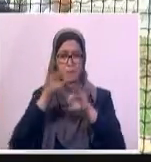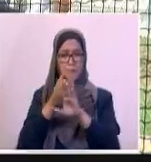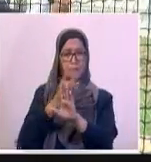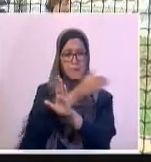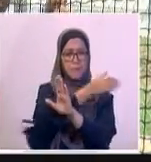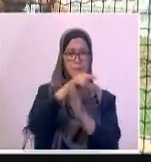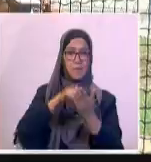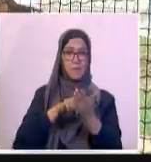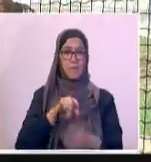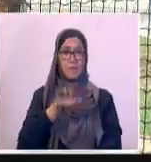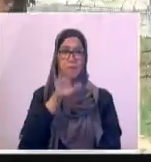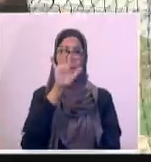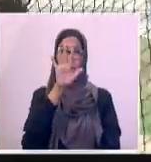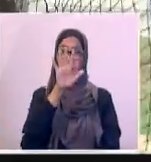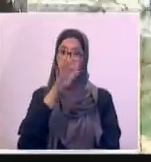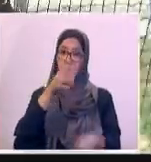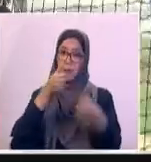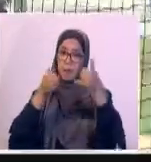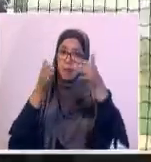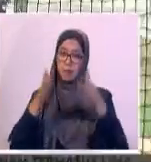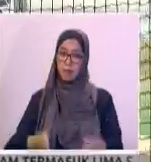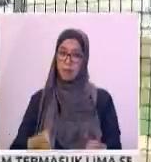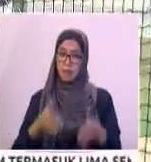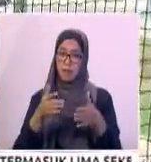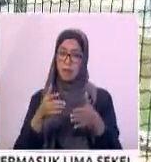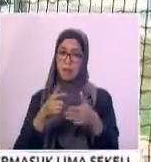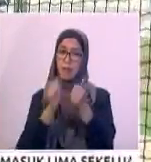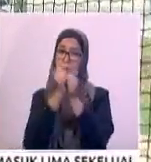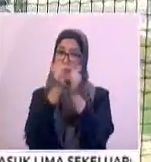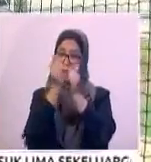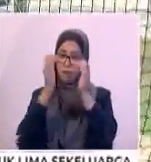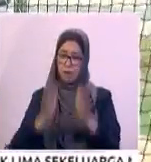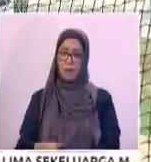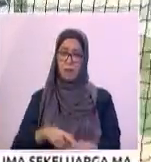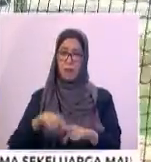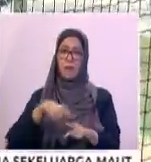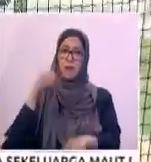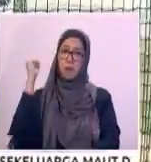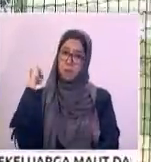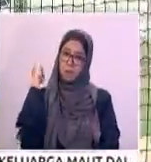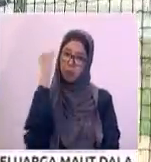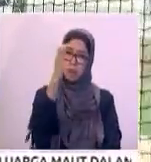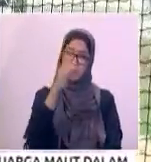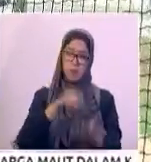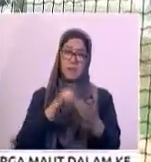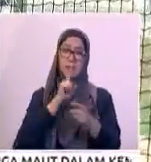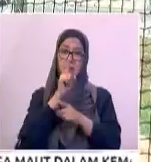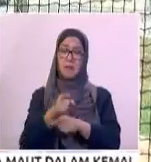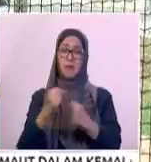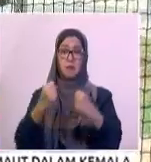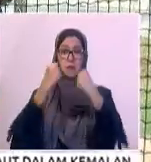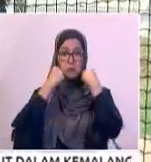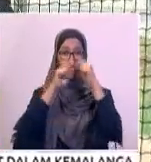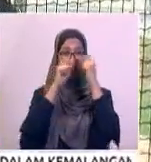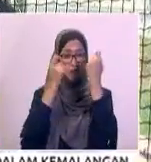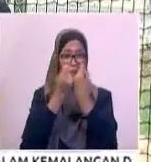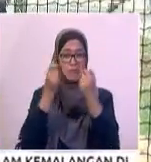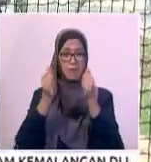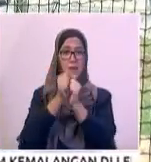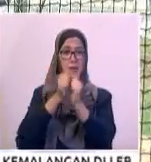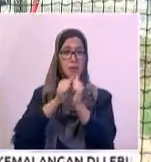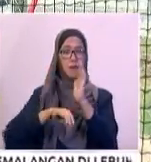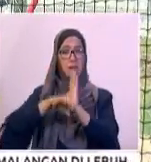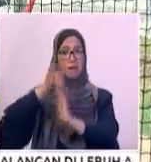5 pemain javelin memperkuatkan pasukan dengan kelebihan balingan, okay, balingan yang lebih